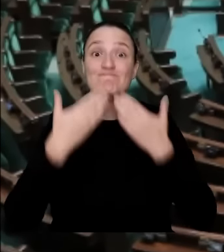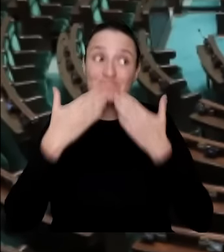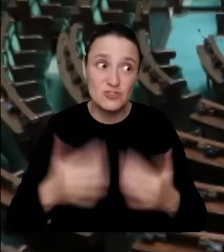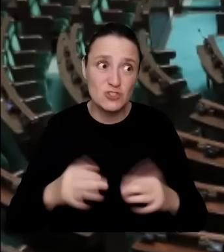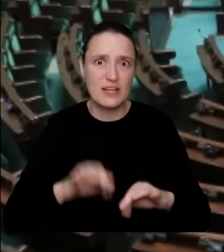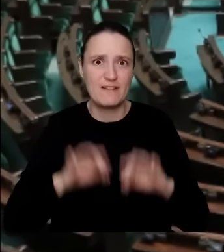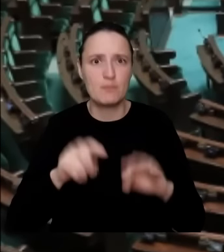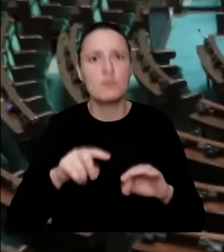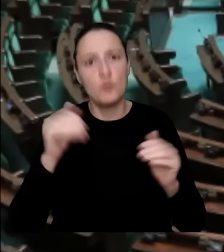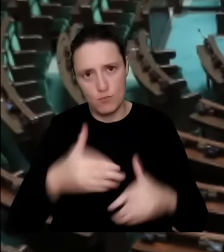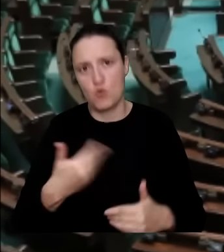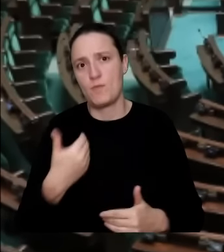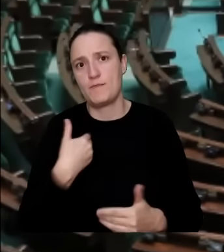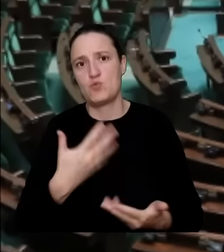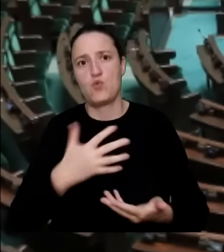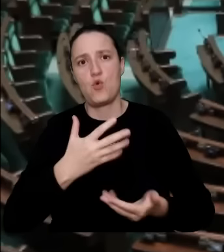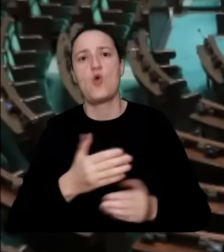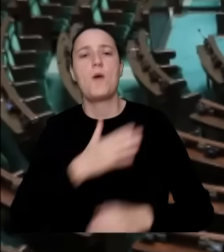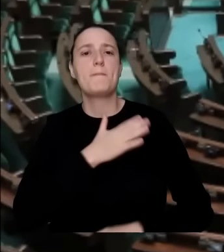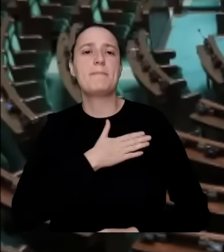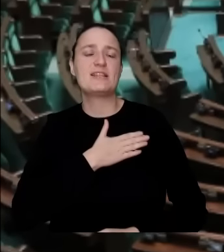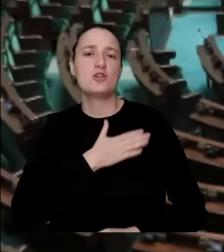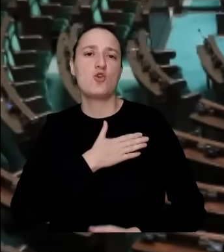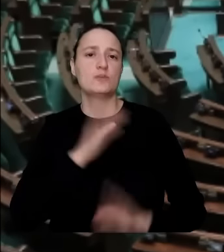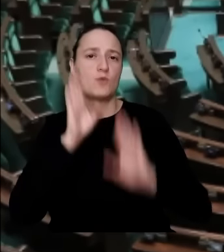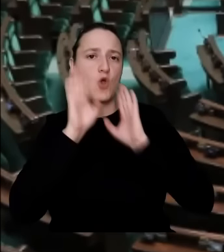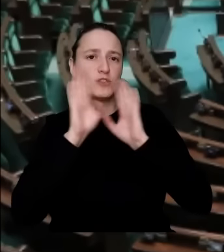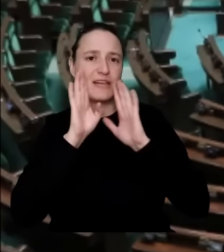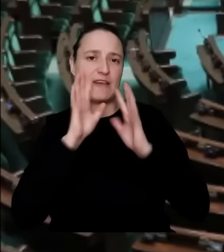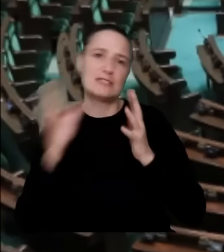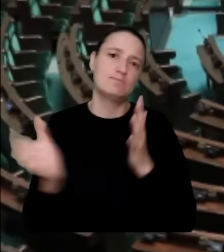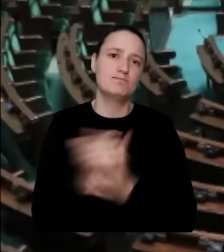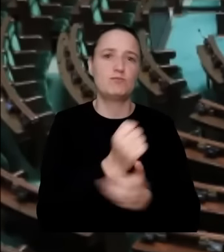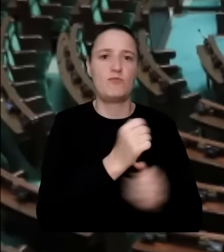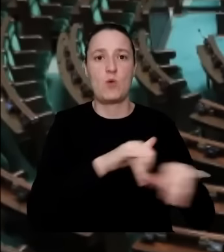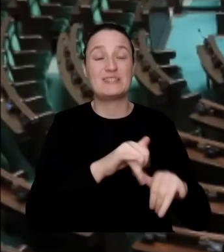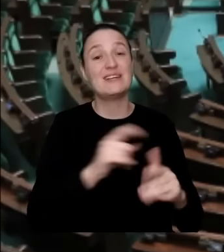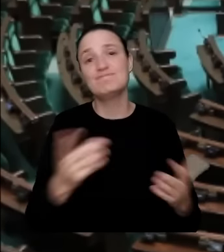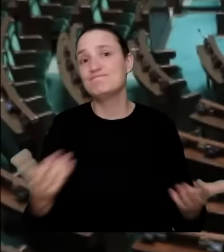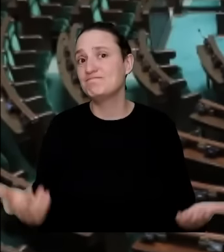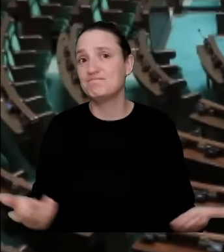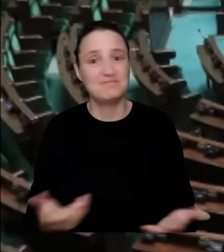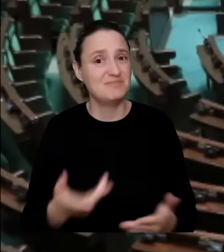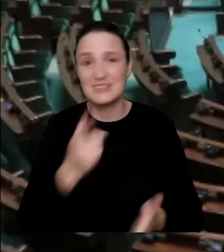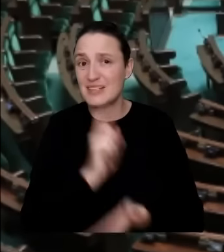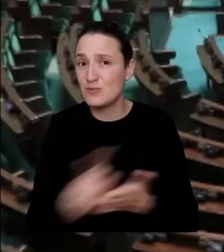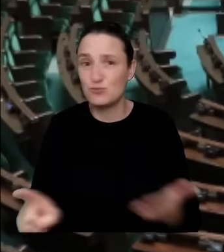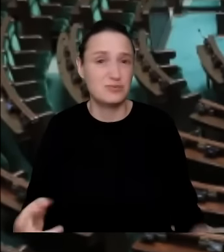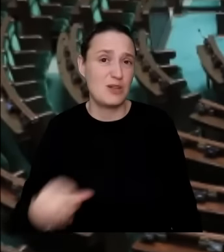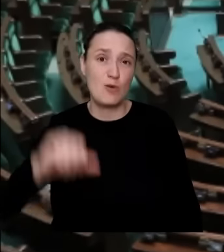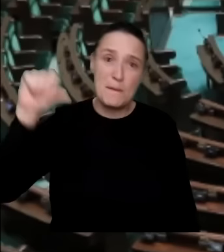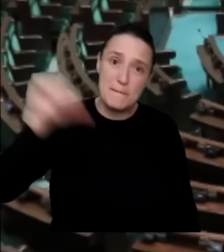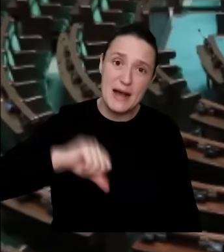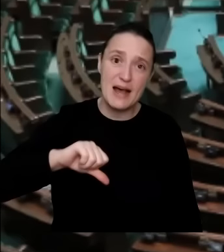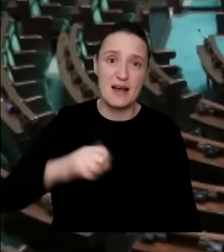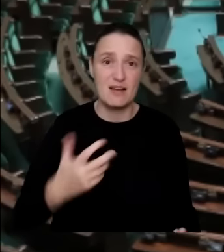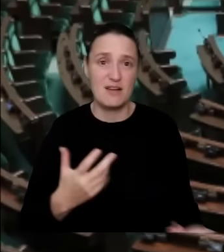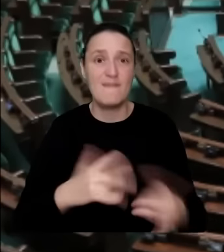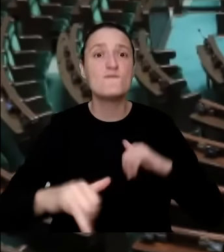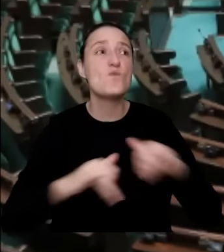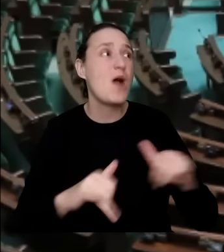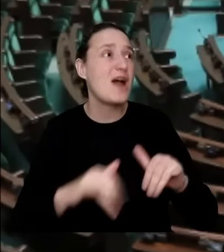prawicową konserwatywną i patriotyczną ale powiedzmy sobie wprost że jest Kompletna porażka i klapa bo dzisiaj do władzy i